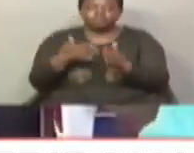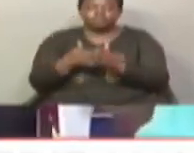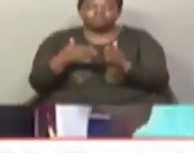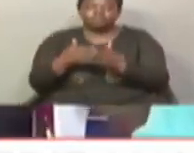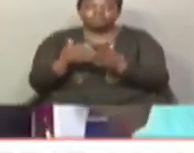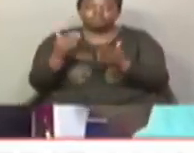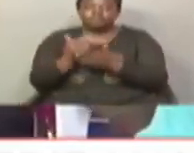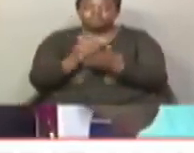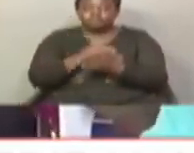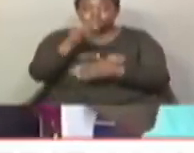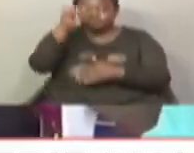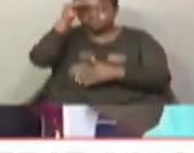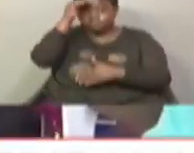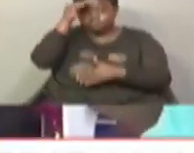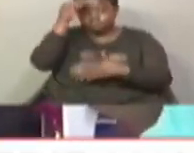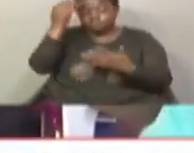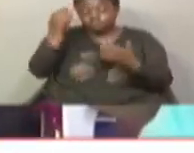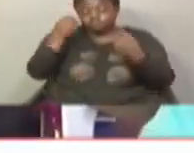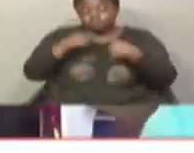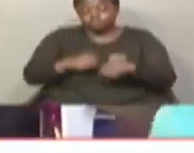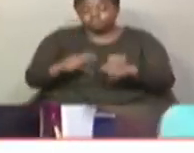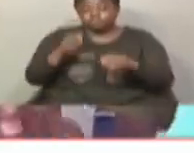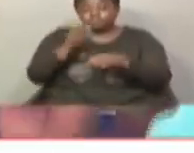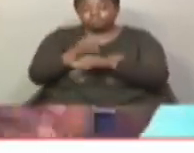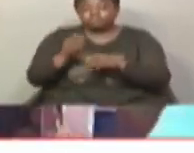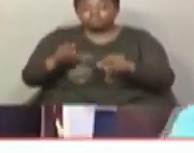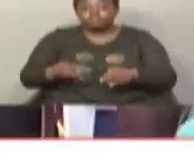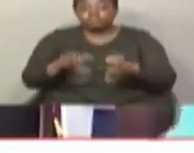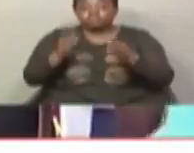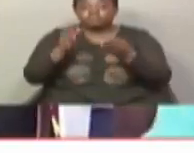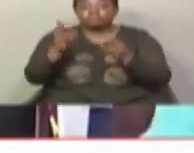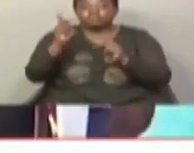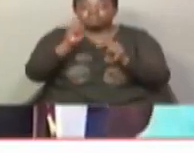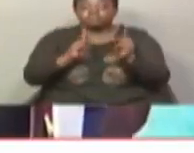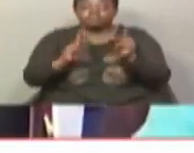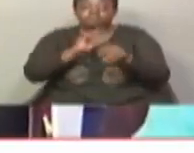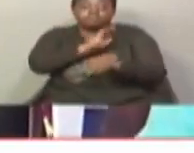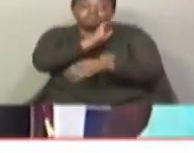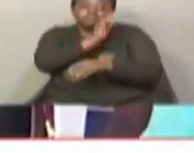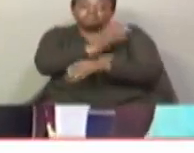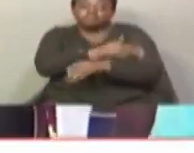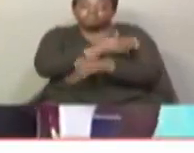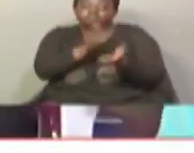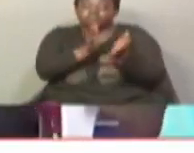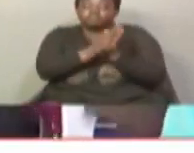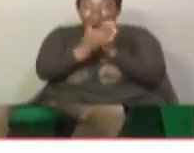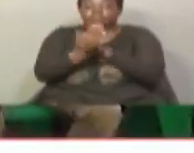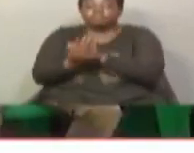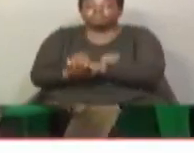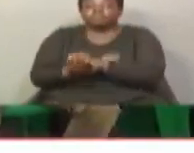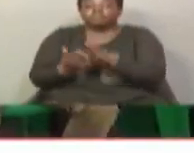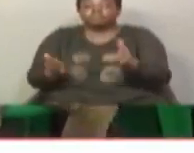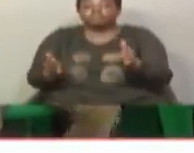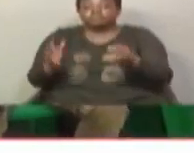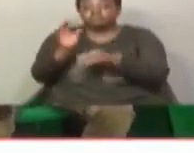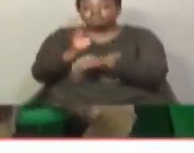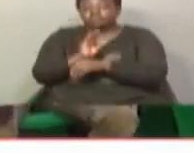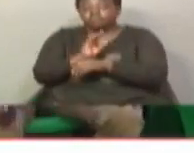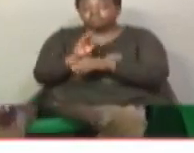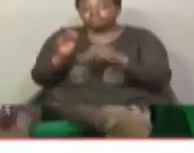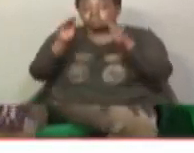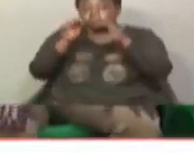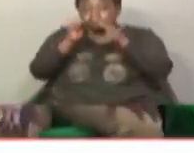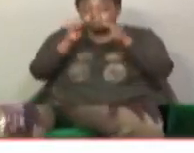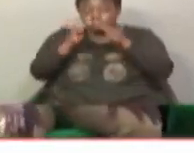olw'okuba poliisi emirimu egikola mu ngeri agadebe nga lye obuyinza obukuza abantu ku bibanja abukwasizza akakiiko anti corruption unit okuva amaka ga